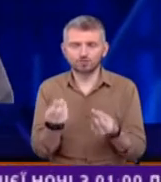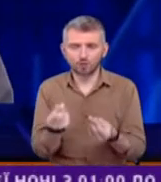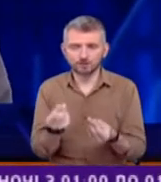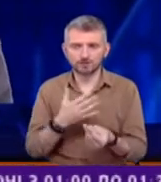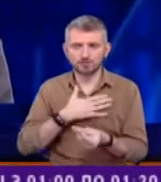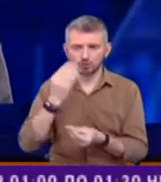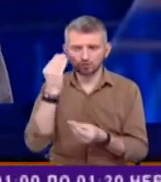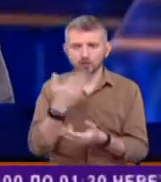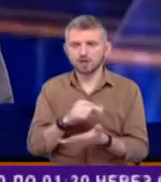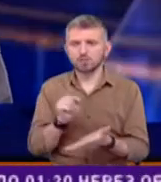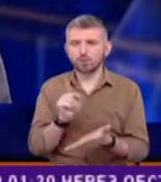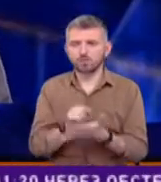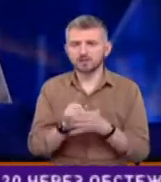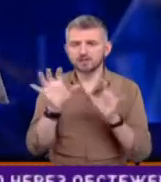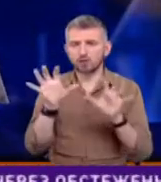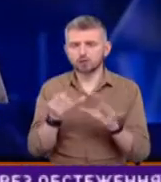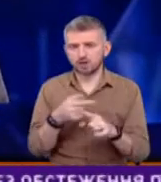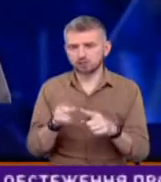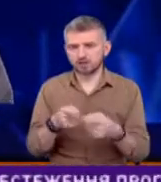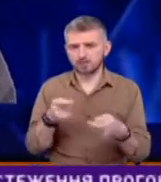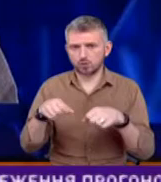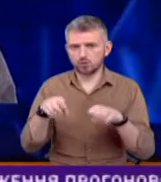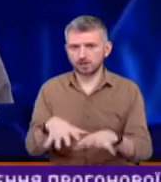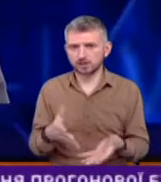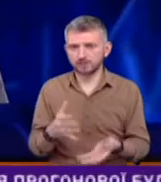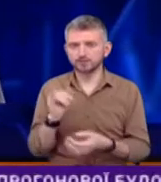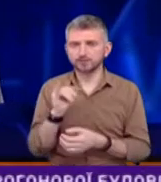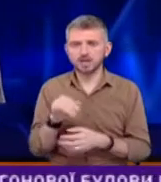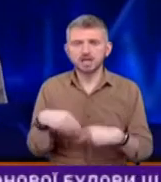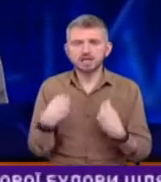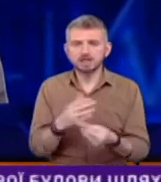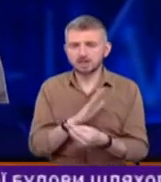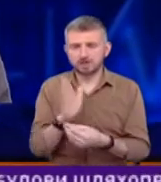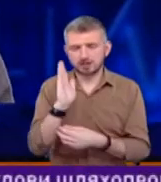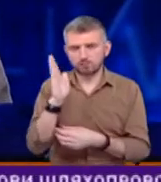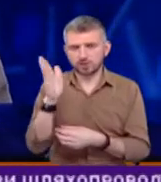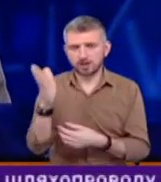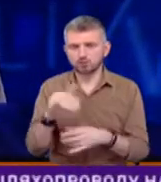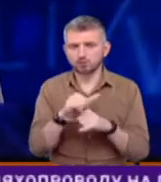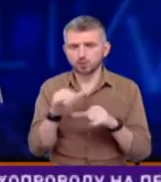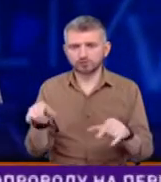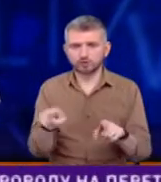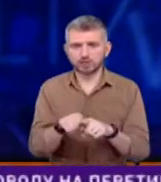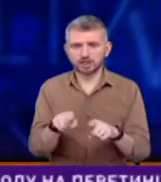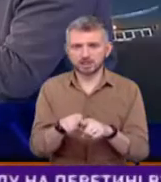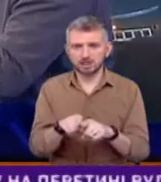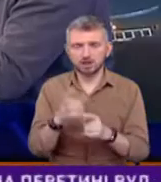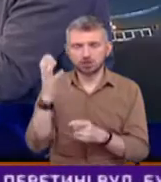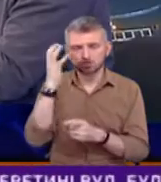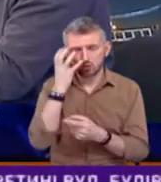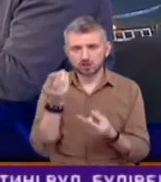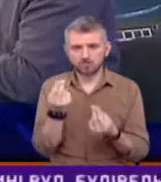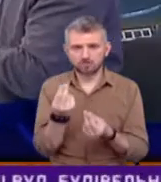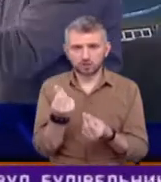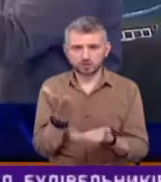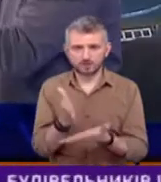мене, ми повинні все ж таки законодавчо це врегулювати і не давати в подальшому, власне, розвитку таких чорних фондів